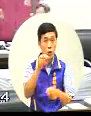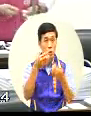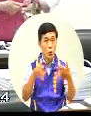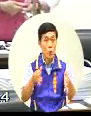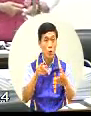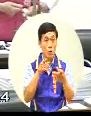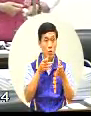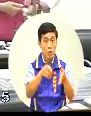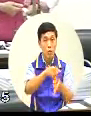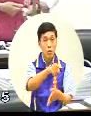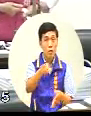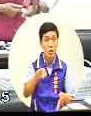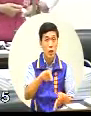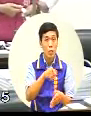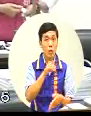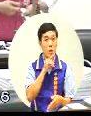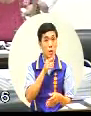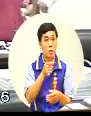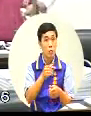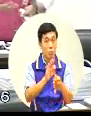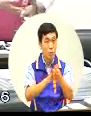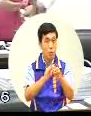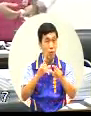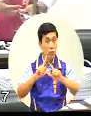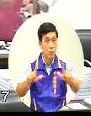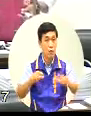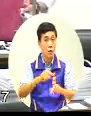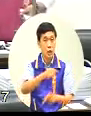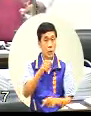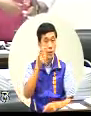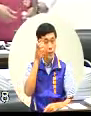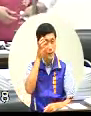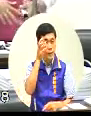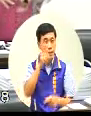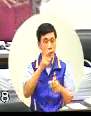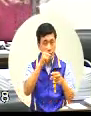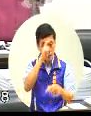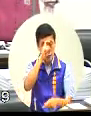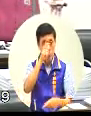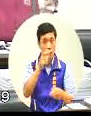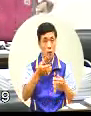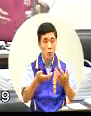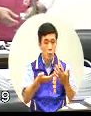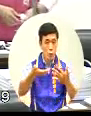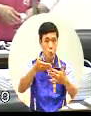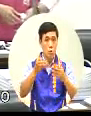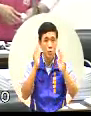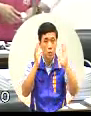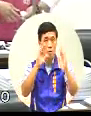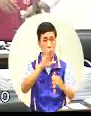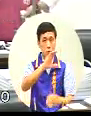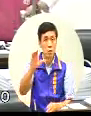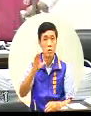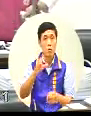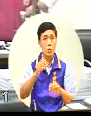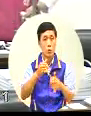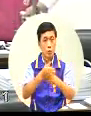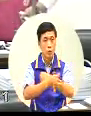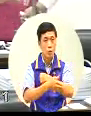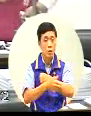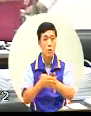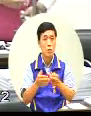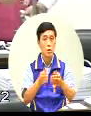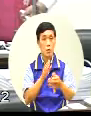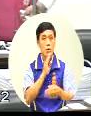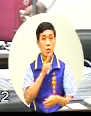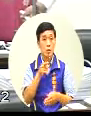大的一个支柱。所以他们非常期待能够晋升为正式，因为那是等于登记耶。那可是你们在